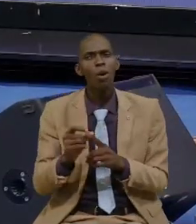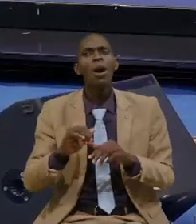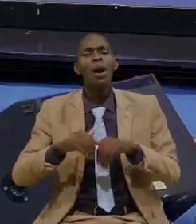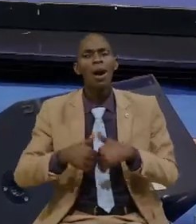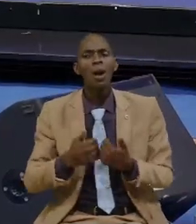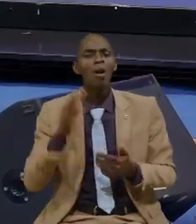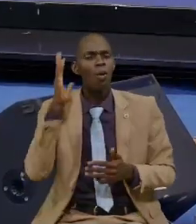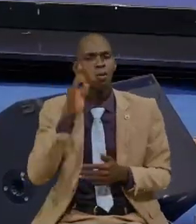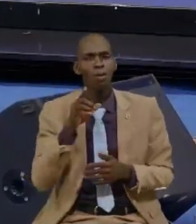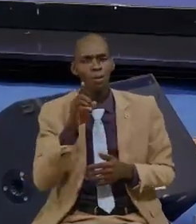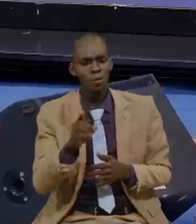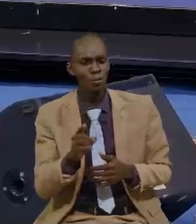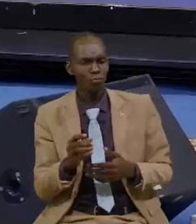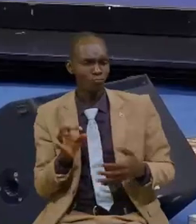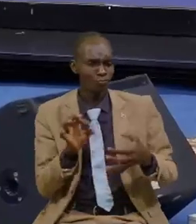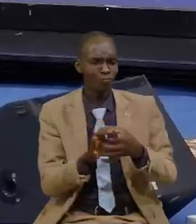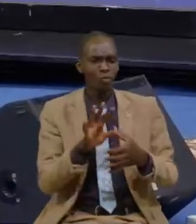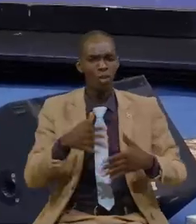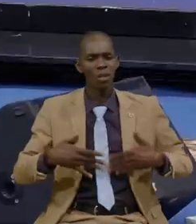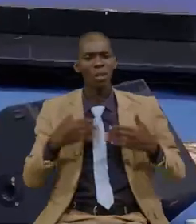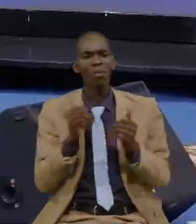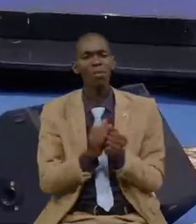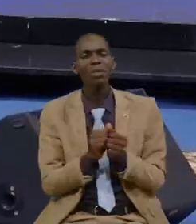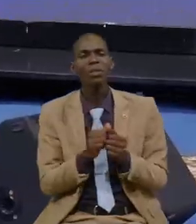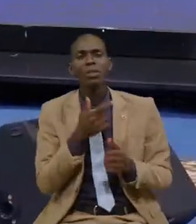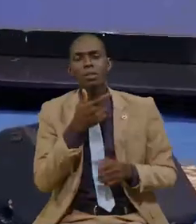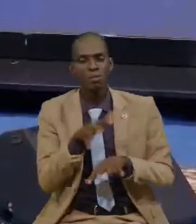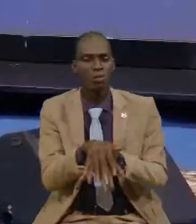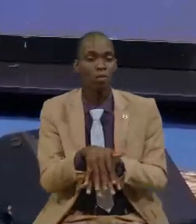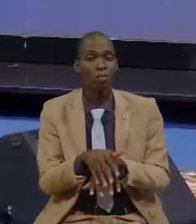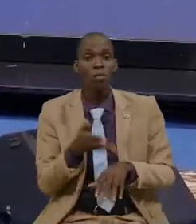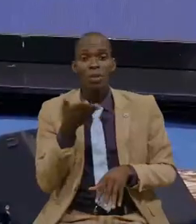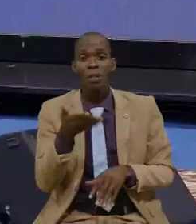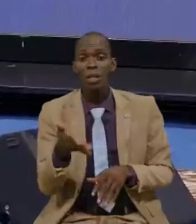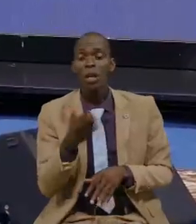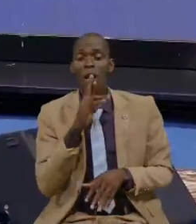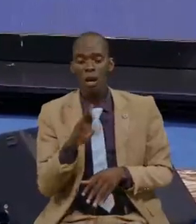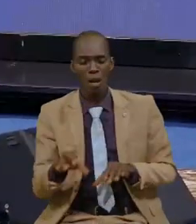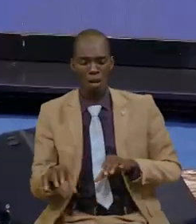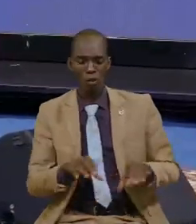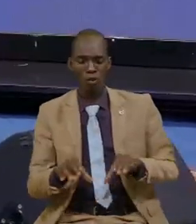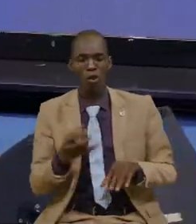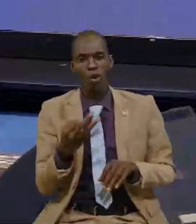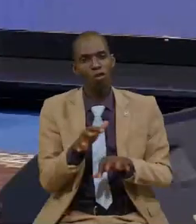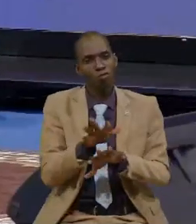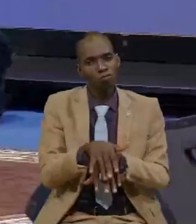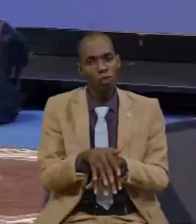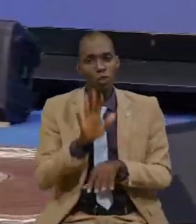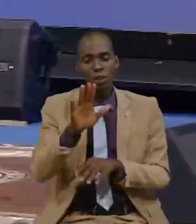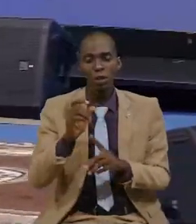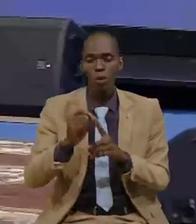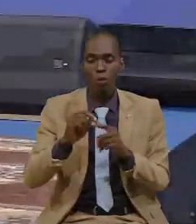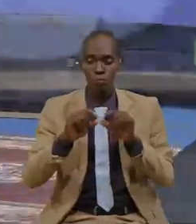Il y a la dissimulation là-bas. Mais comment vous allez gérer votre vie avec l'hypocrisie? Et il y a les actions d'hypocrisie. Et